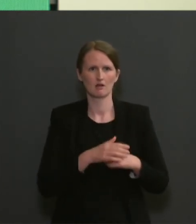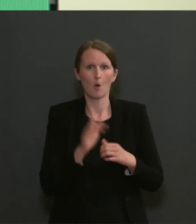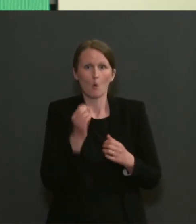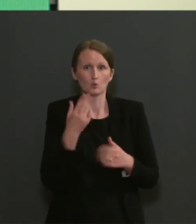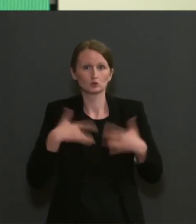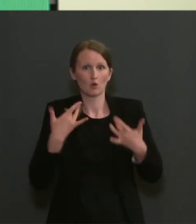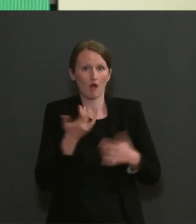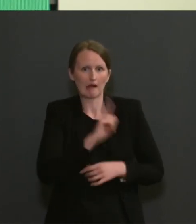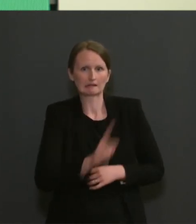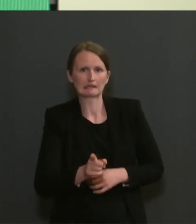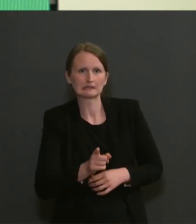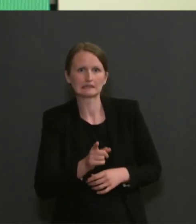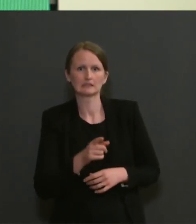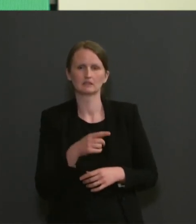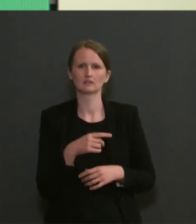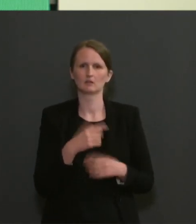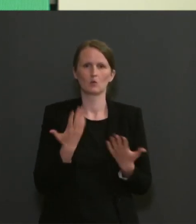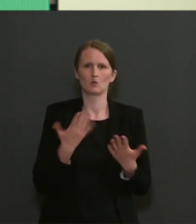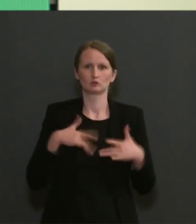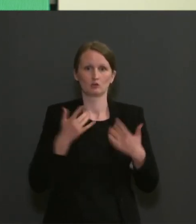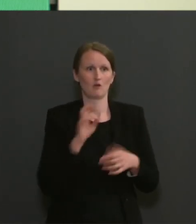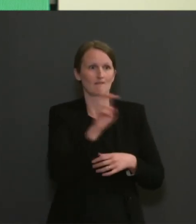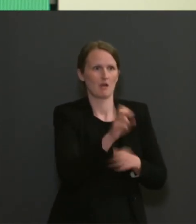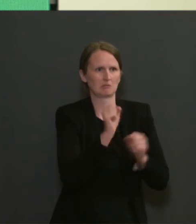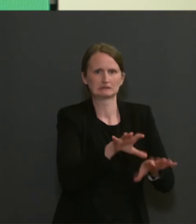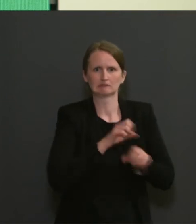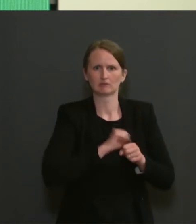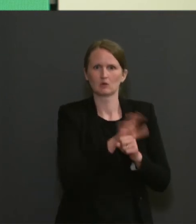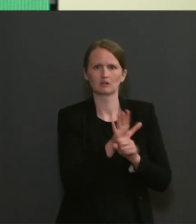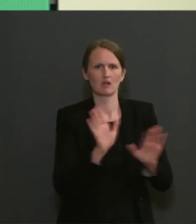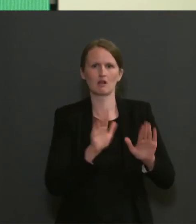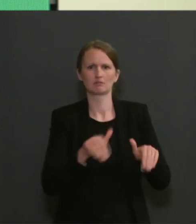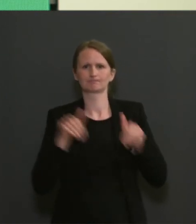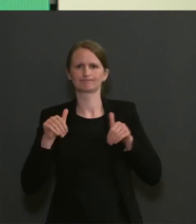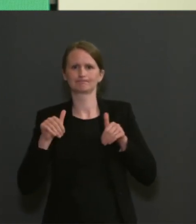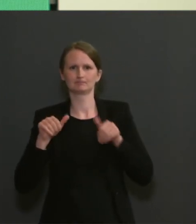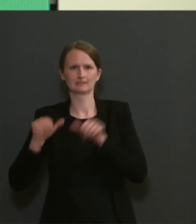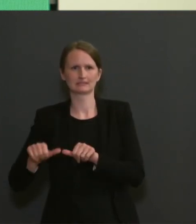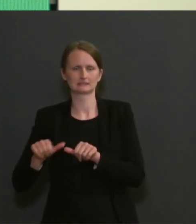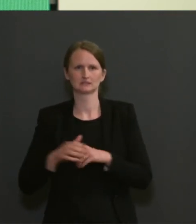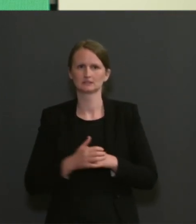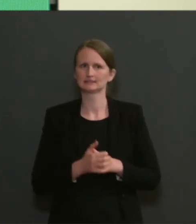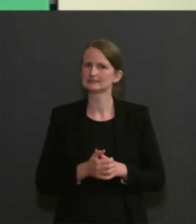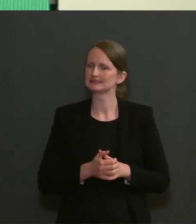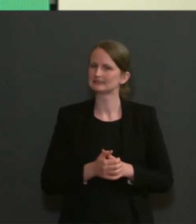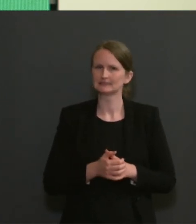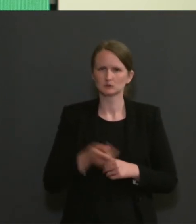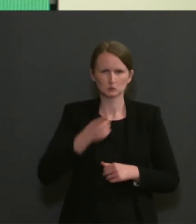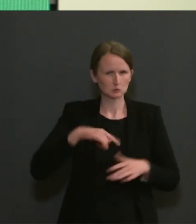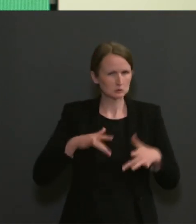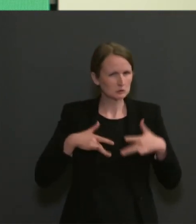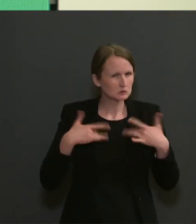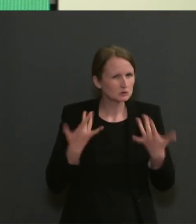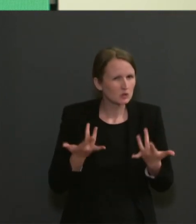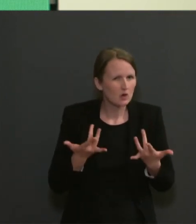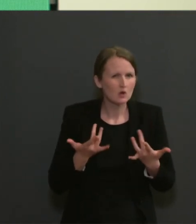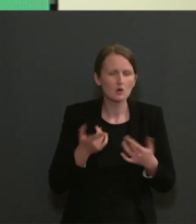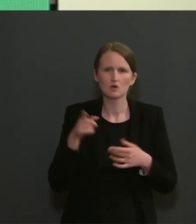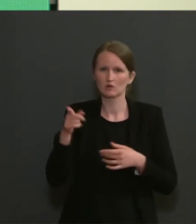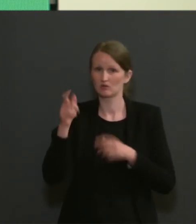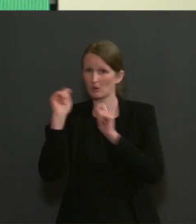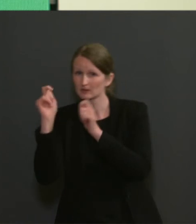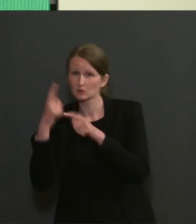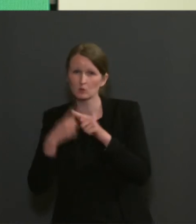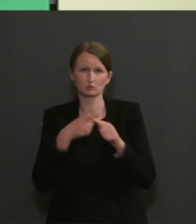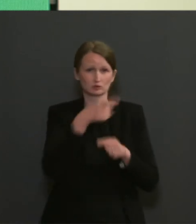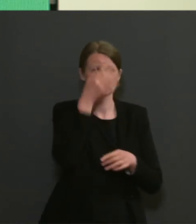fait que, tant dans la première ligne des médecins généralistes qu'au niveau des hôpitaux, il y a de la place pour les personnes qui ont des problèmes de santé